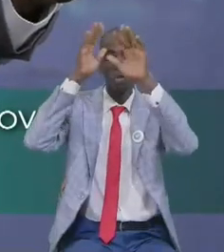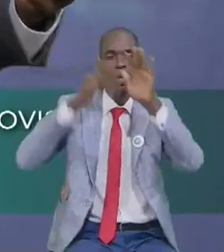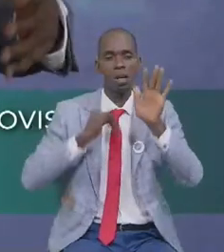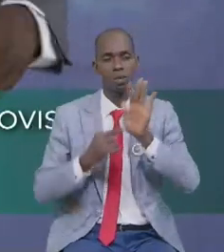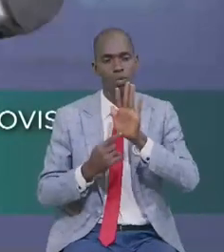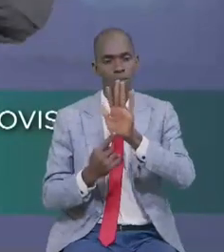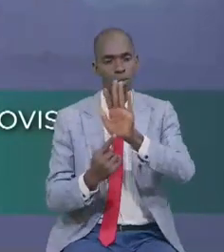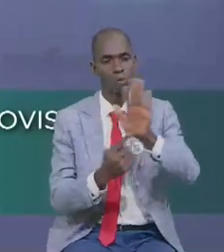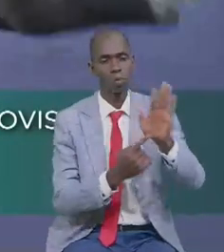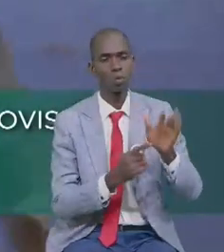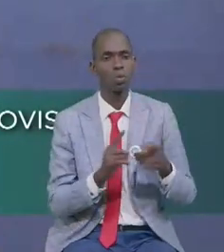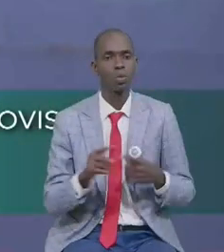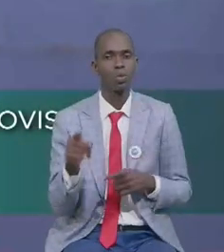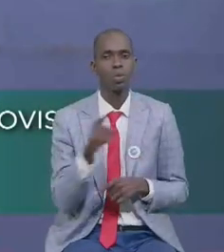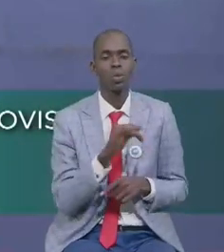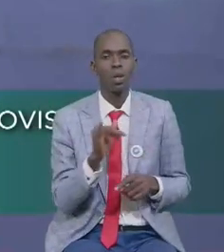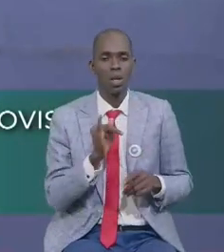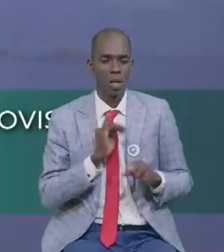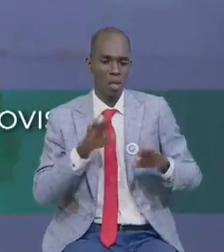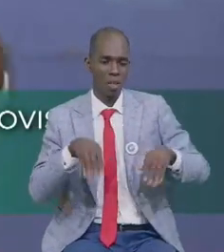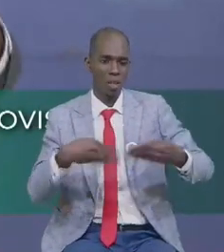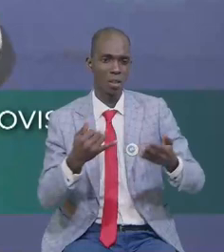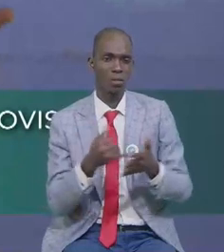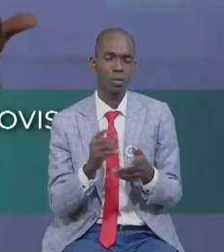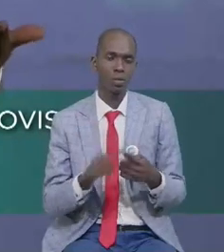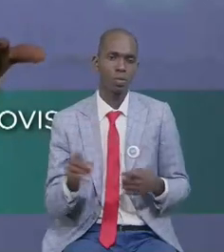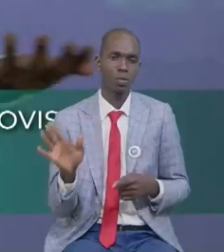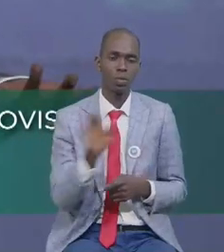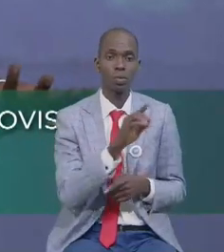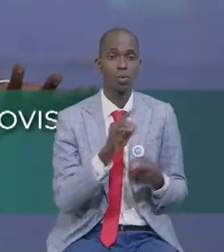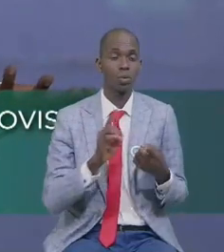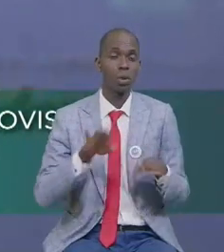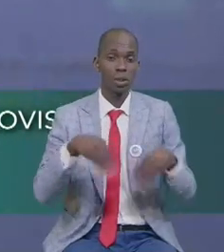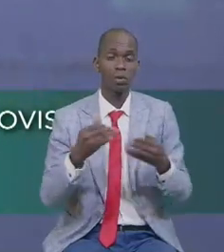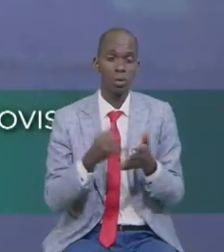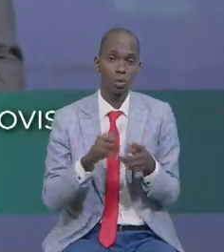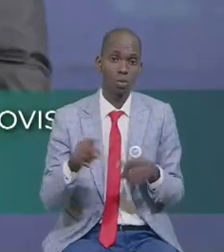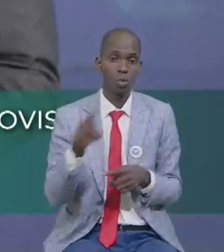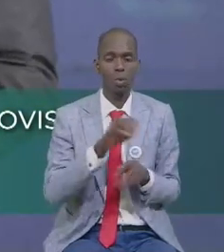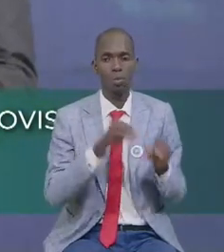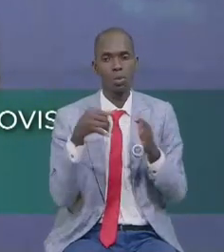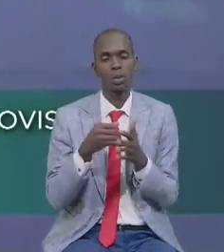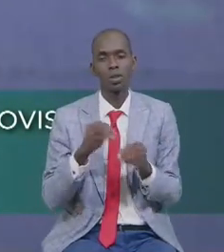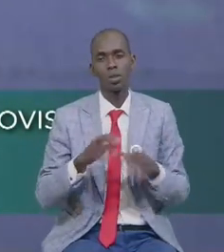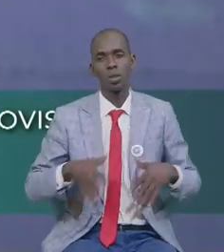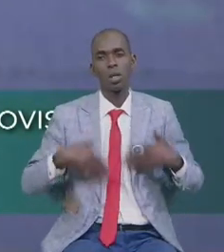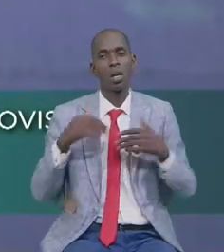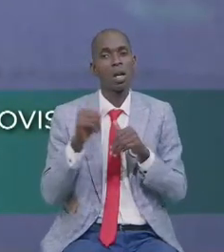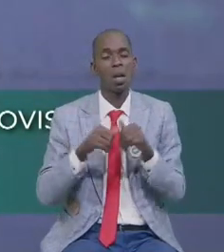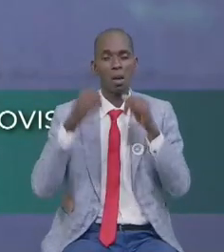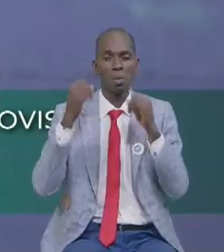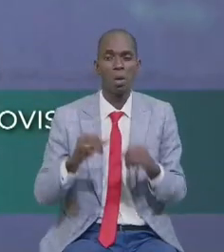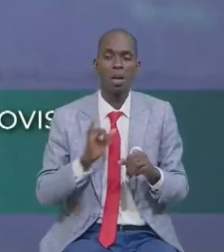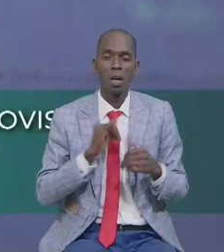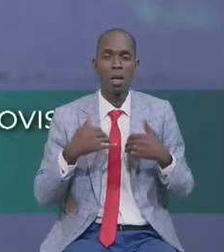révélé. Je déposais dans votre vie. Et toute puissance que j'ai manifestée, je viens vous